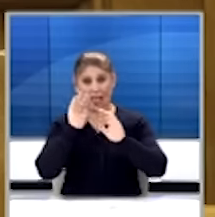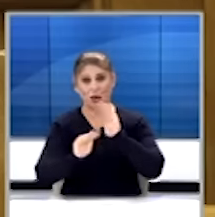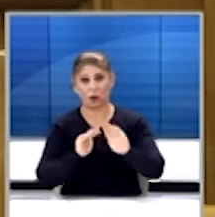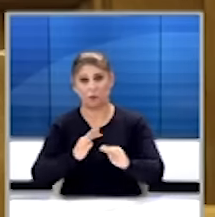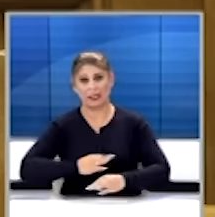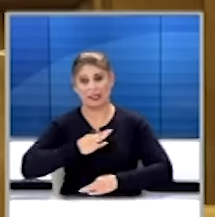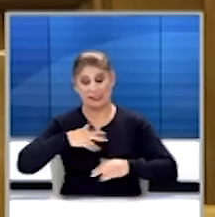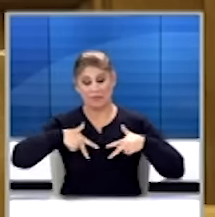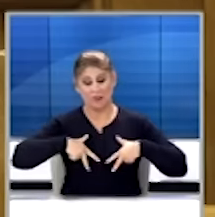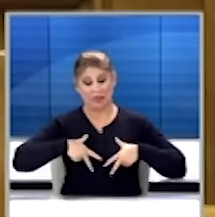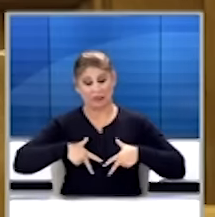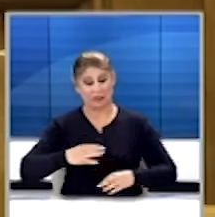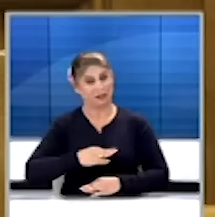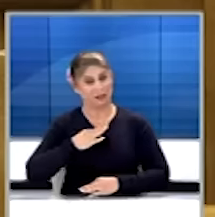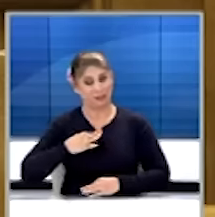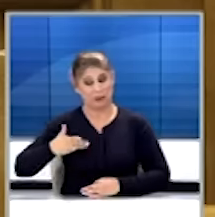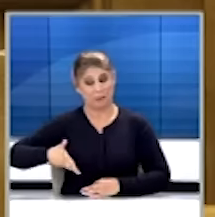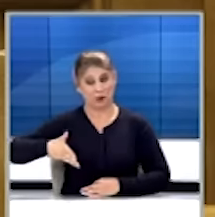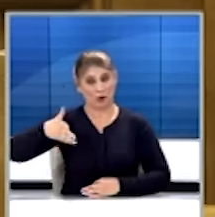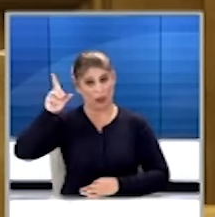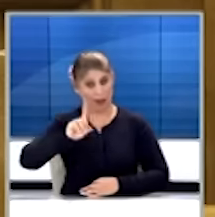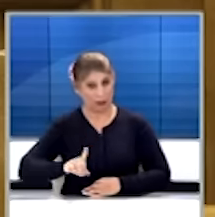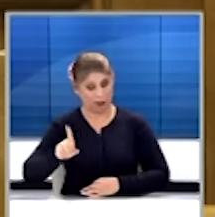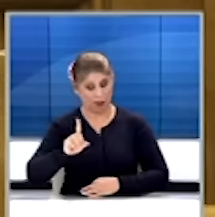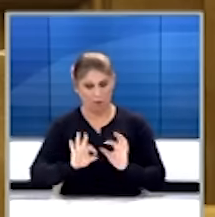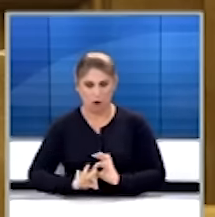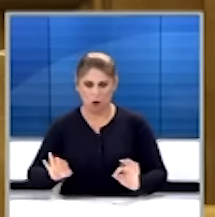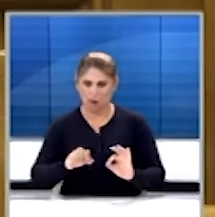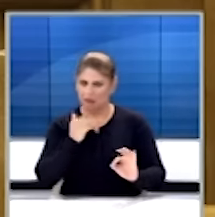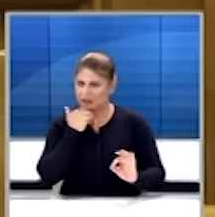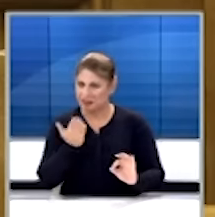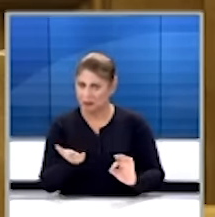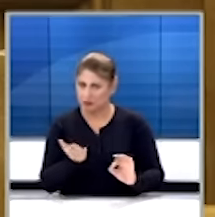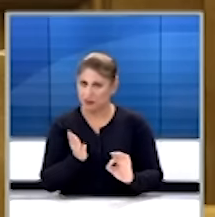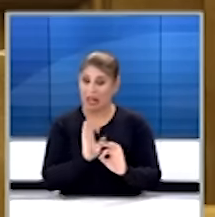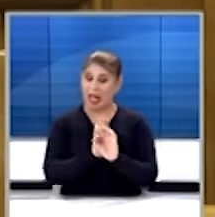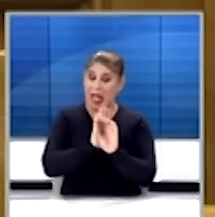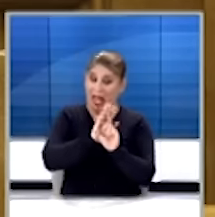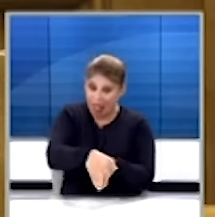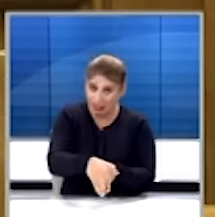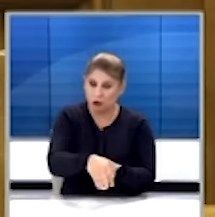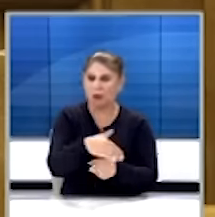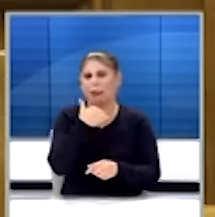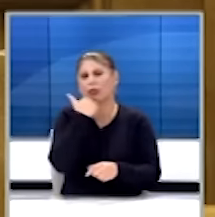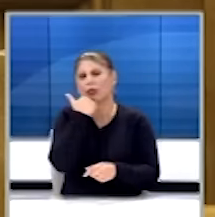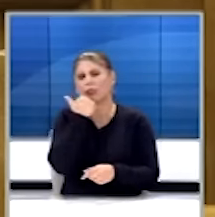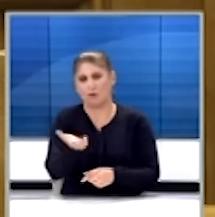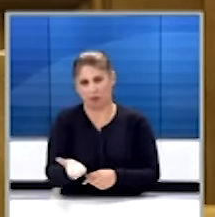Μητσοτάκη, πρόληψη δεν μπορείτε να κάνετε. Καταστολή δεν μπορείτε να